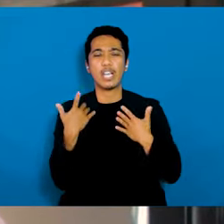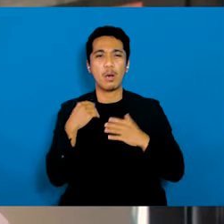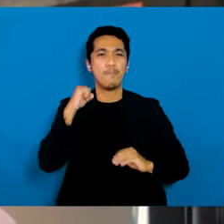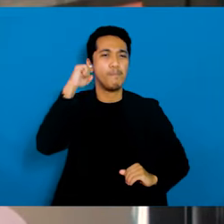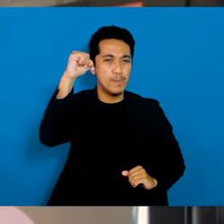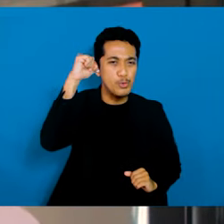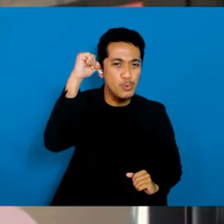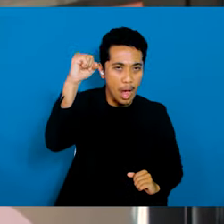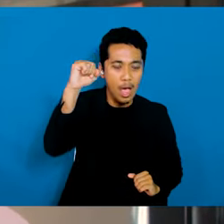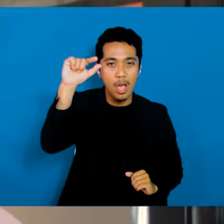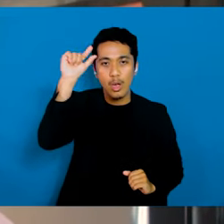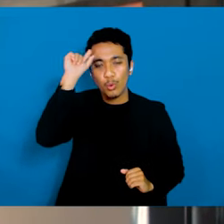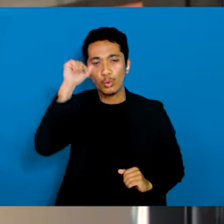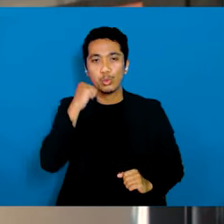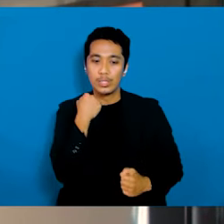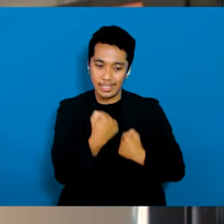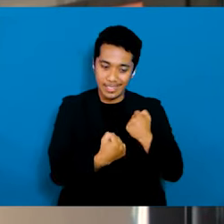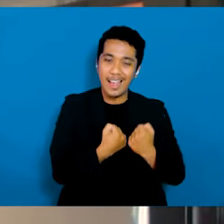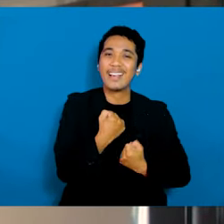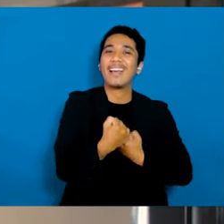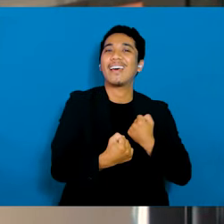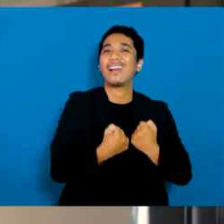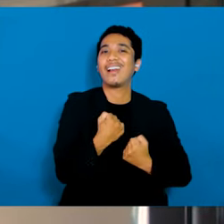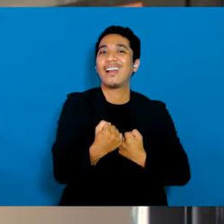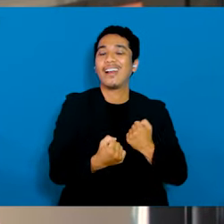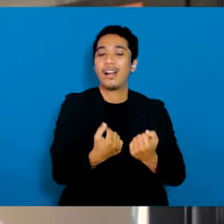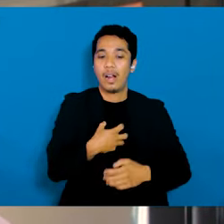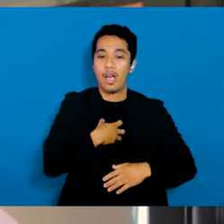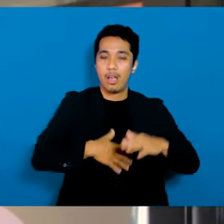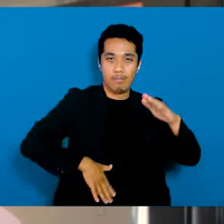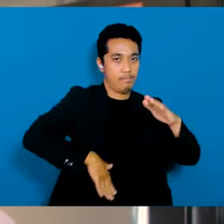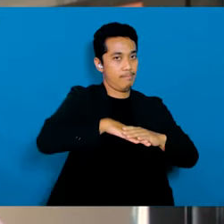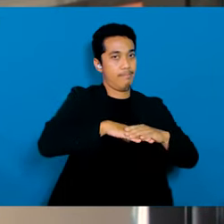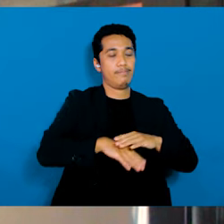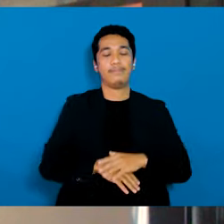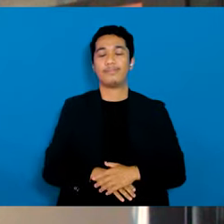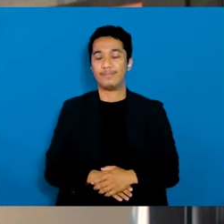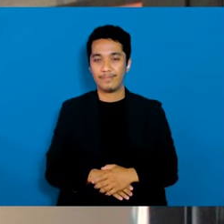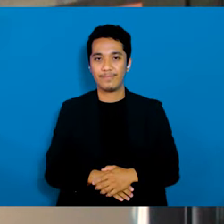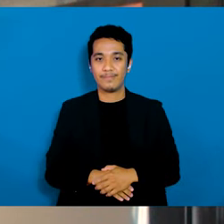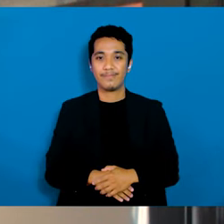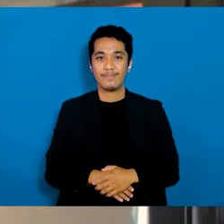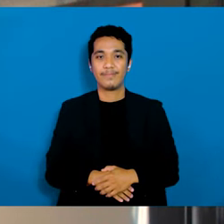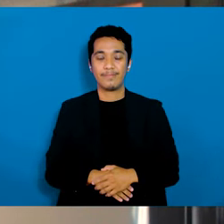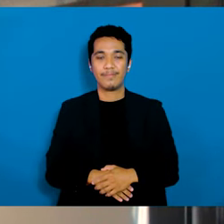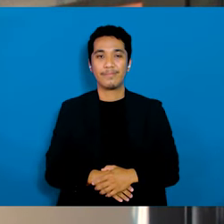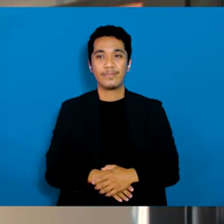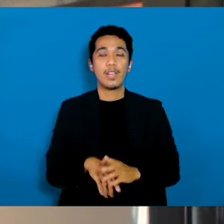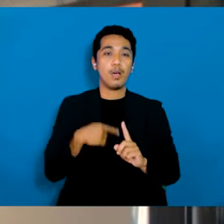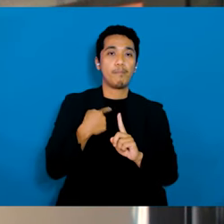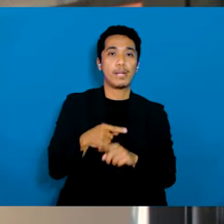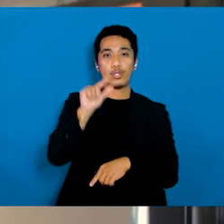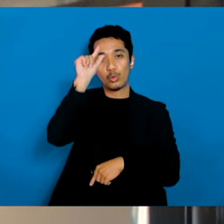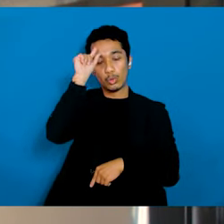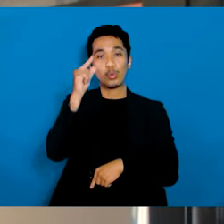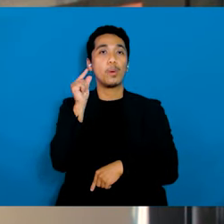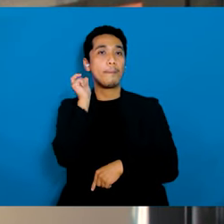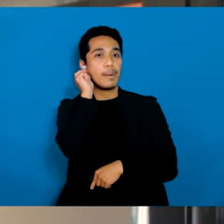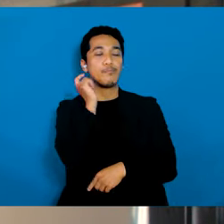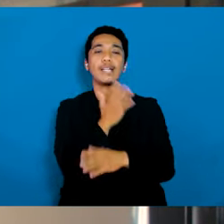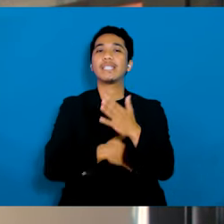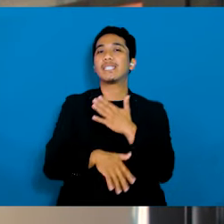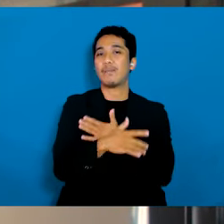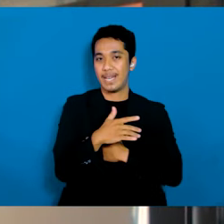kawan-kawan disabilitas yang juga berjuang untuk pergerakan pemenuhan hak ya. Nah, juga